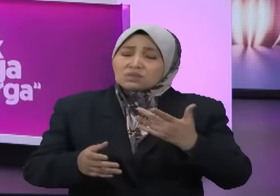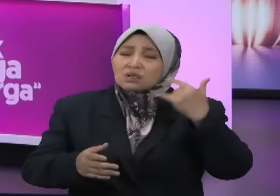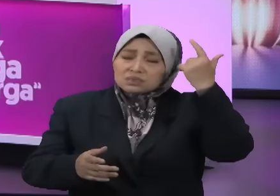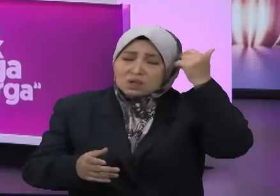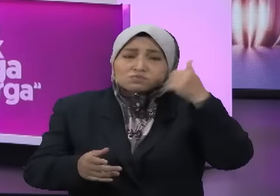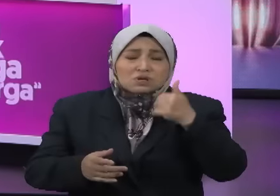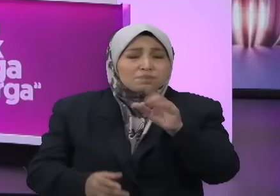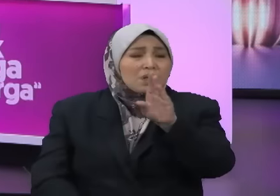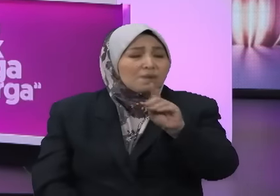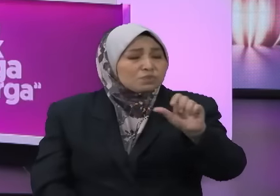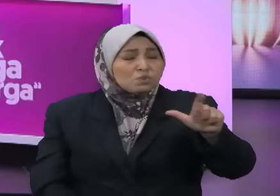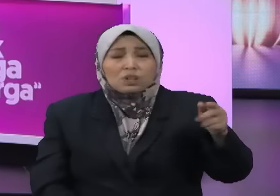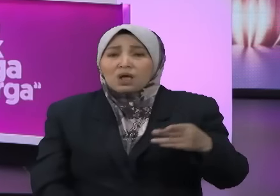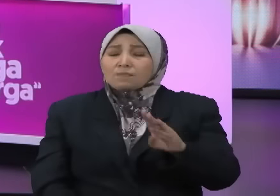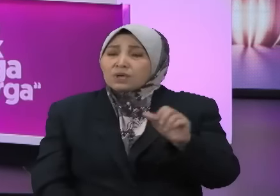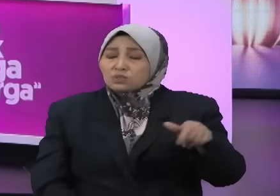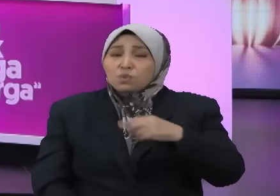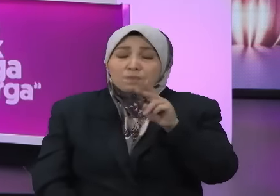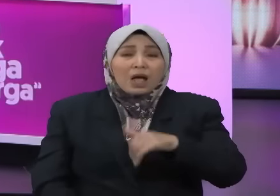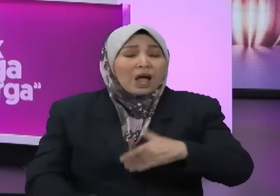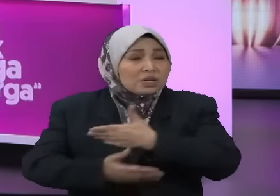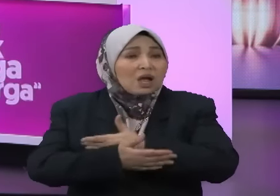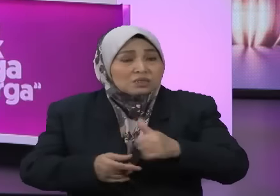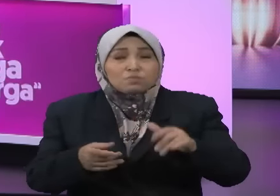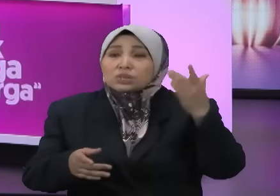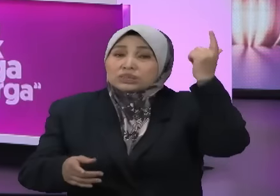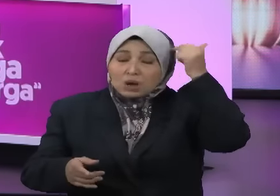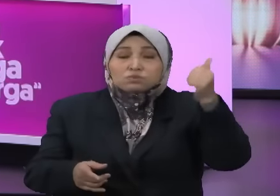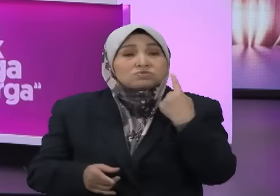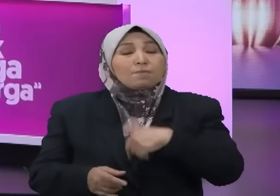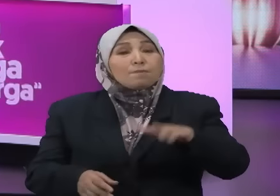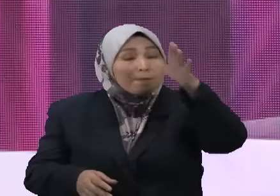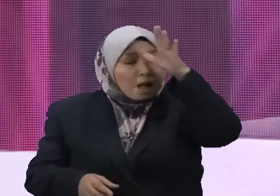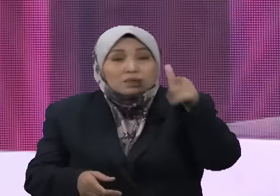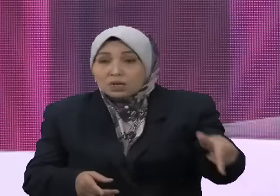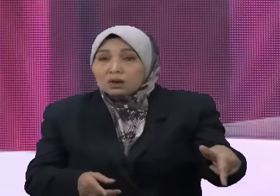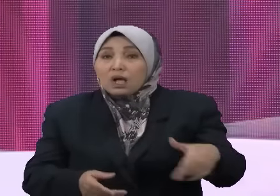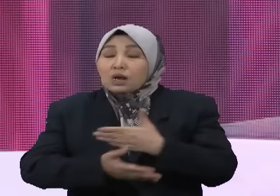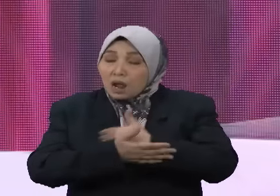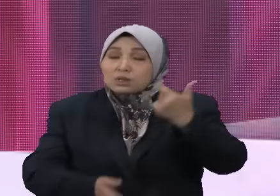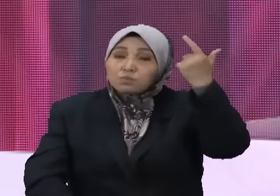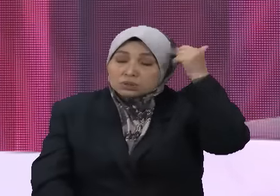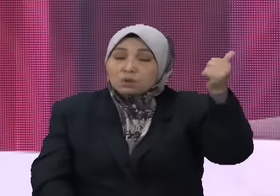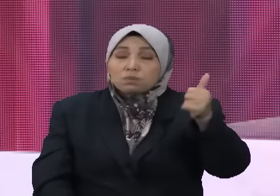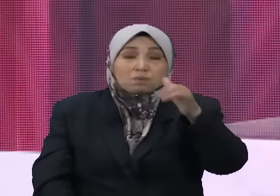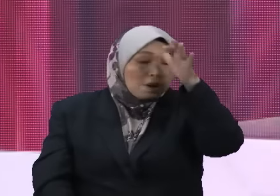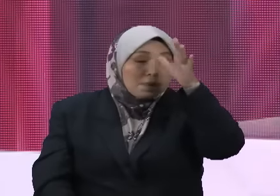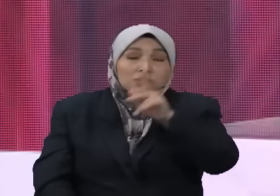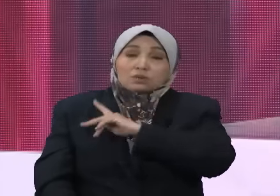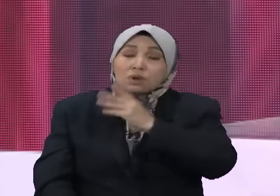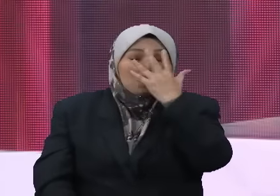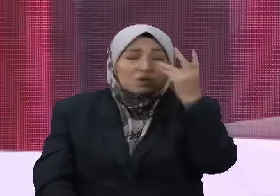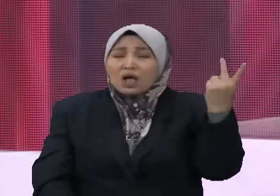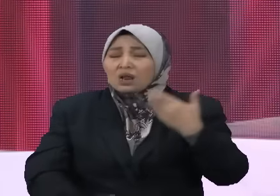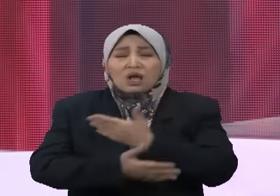tahu siapa Abdullah bin Ubay yang lebih menarik anak Dia pun tahu siapa Bapak dia anak Dia pun tahu kan Sebab anak dia